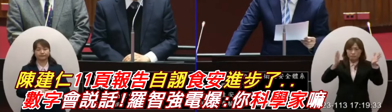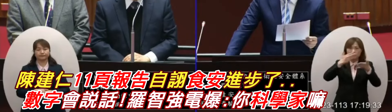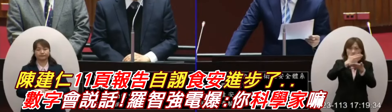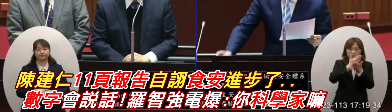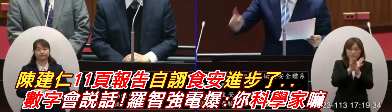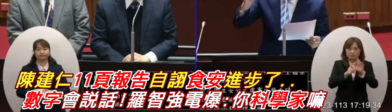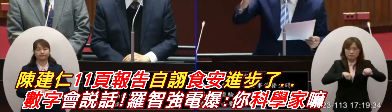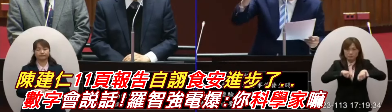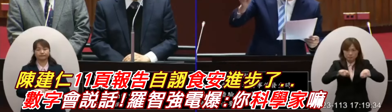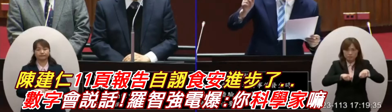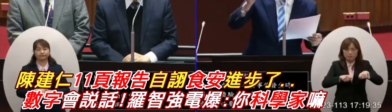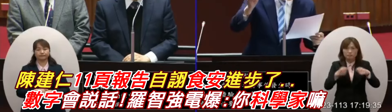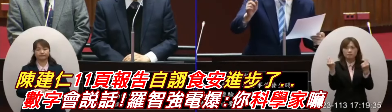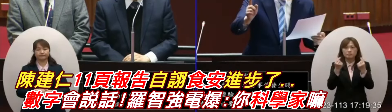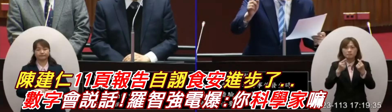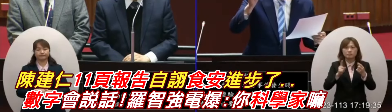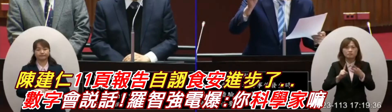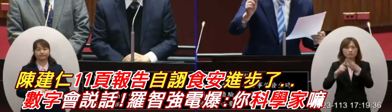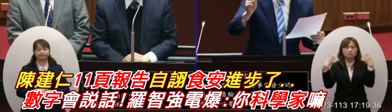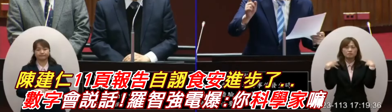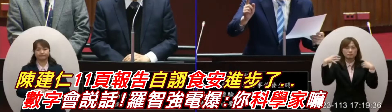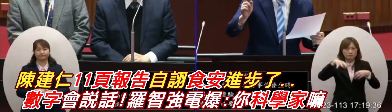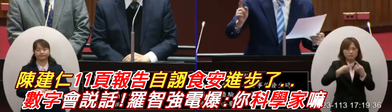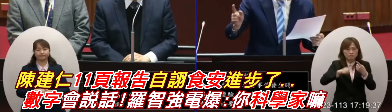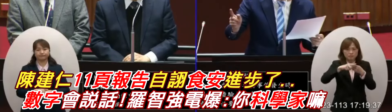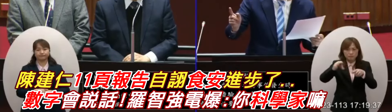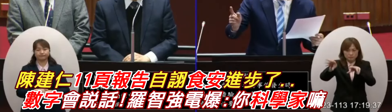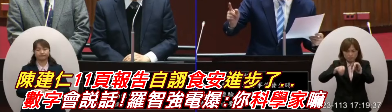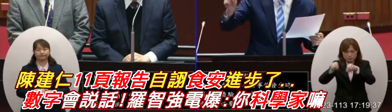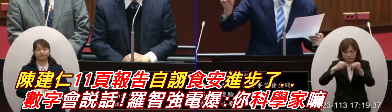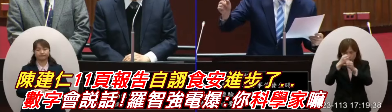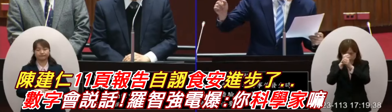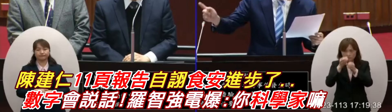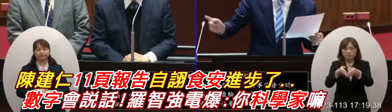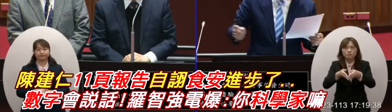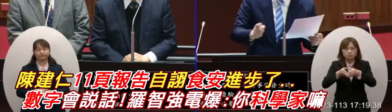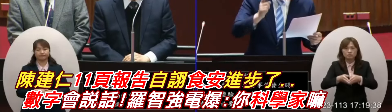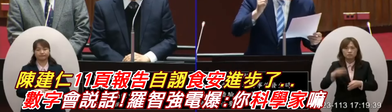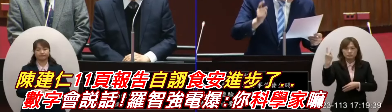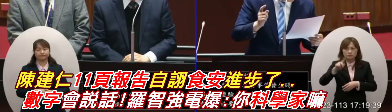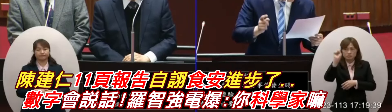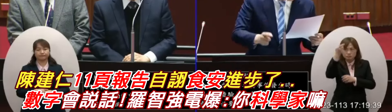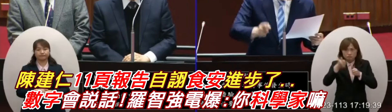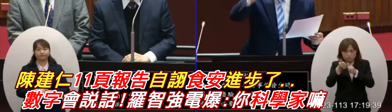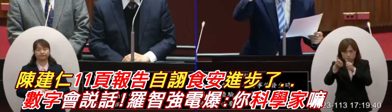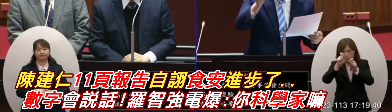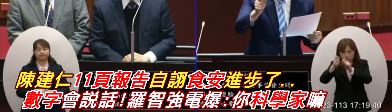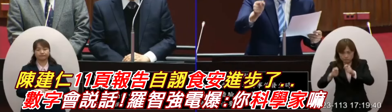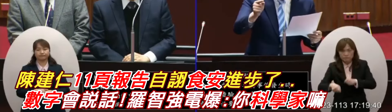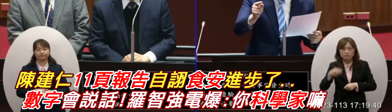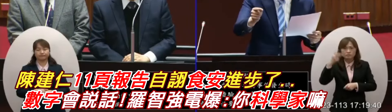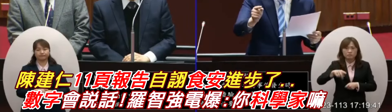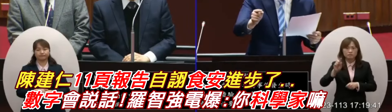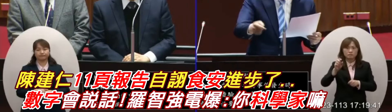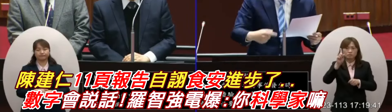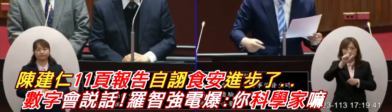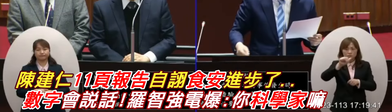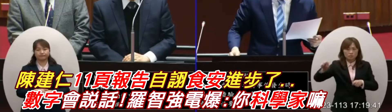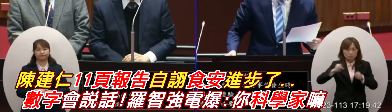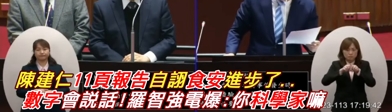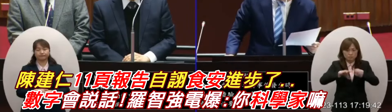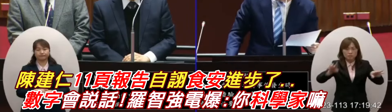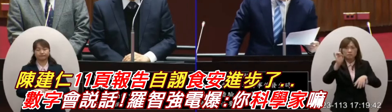措施，包含主管机关应抽样检验、追查来源、产品流向、公布检验结